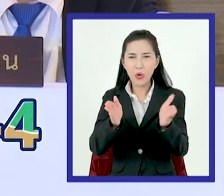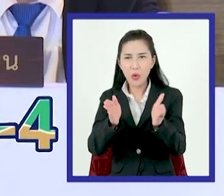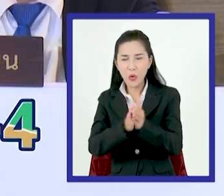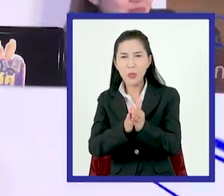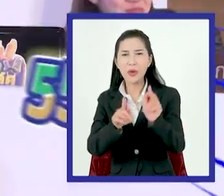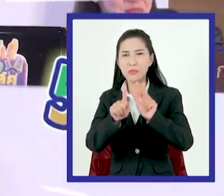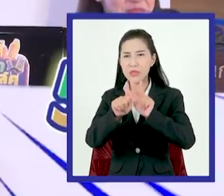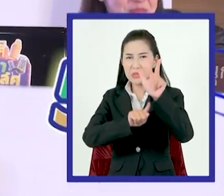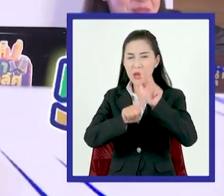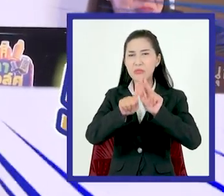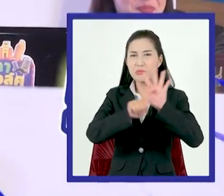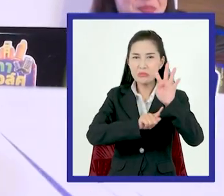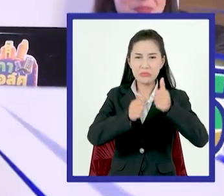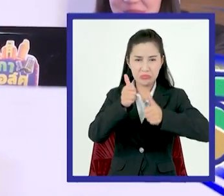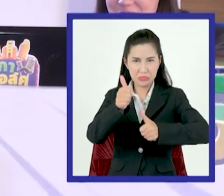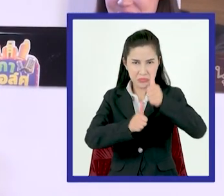า